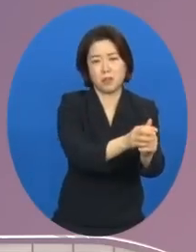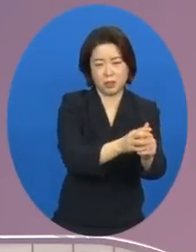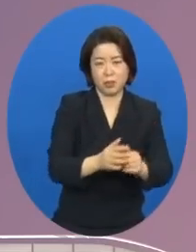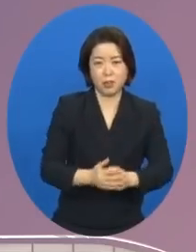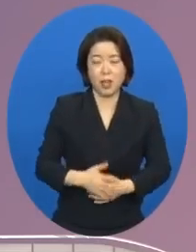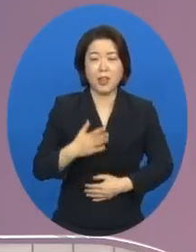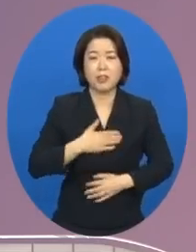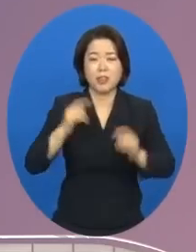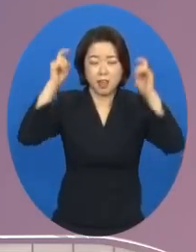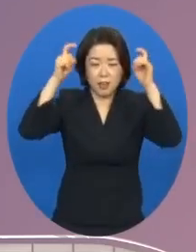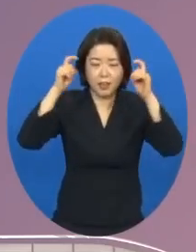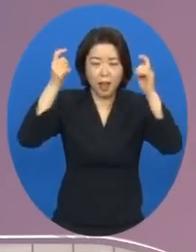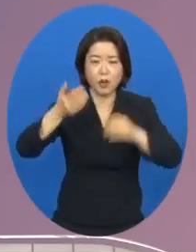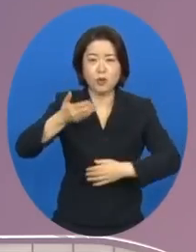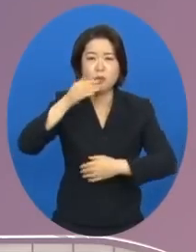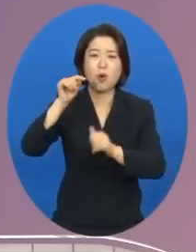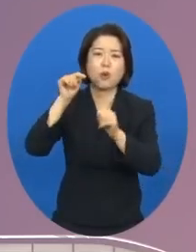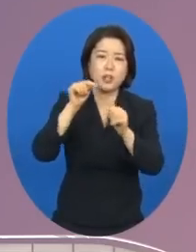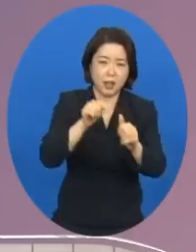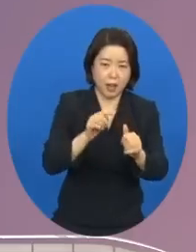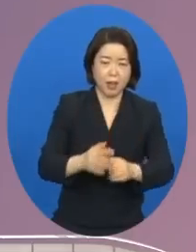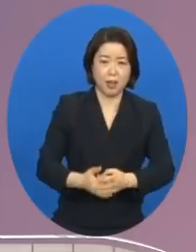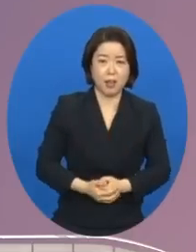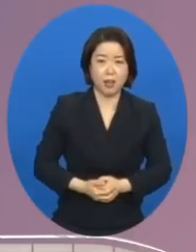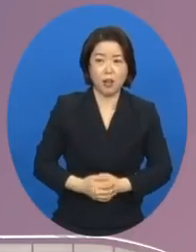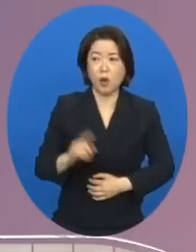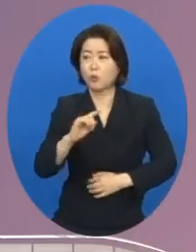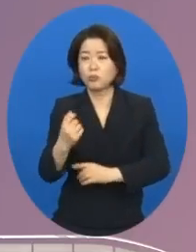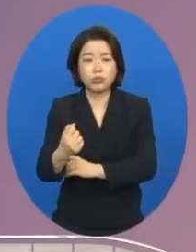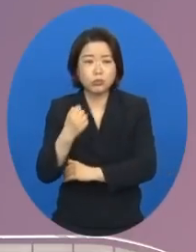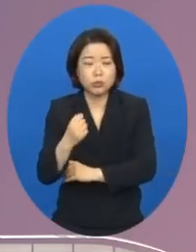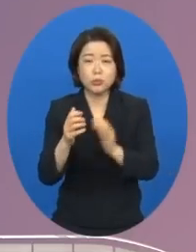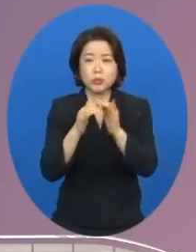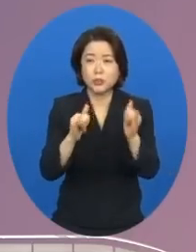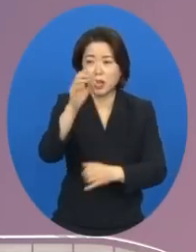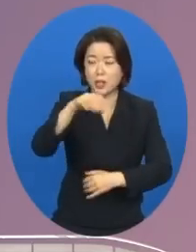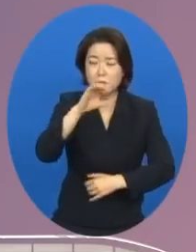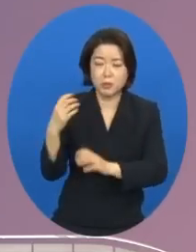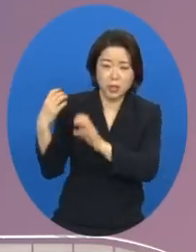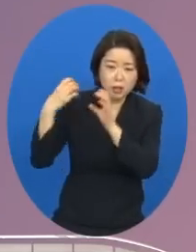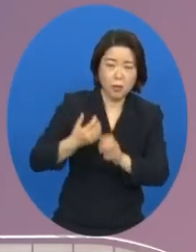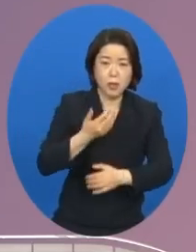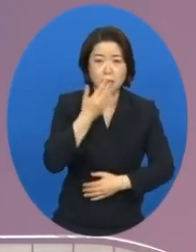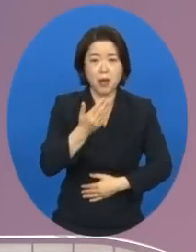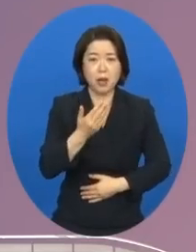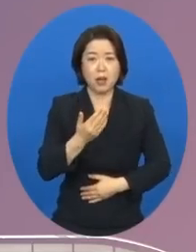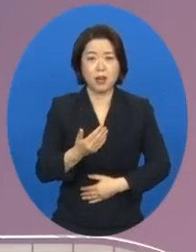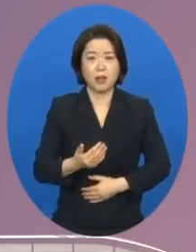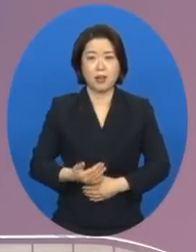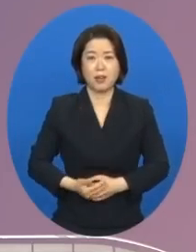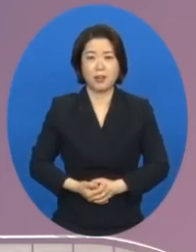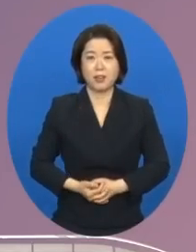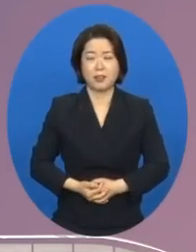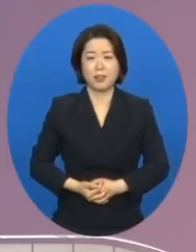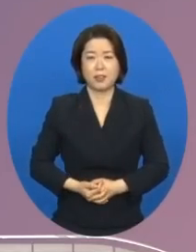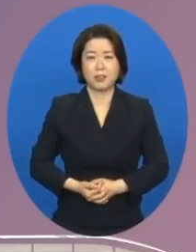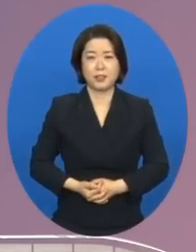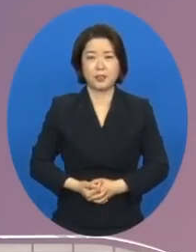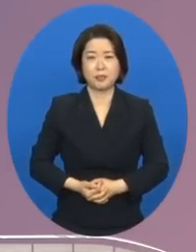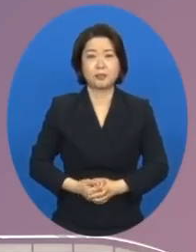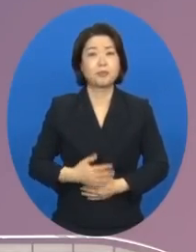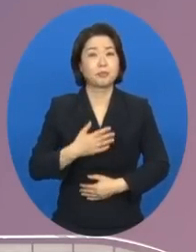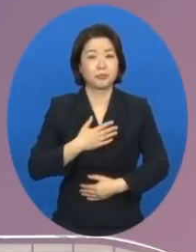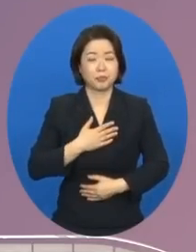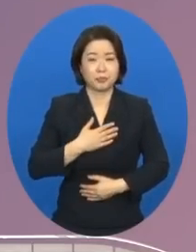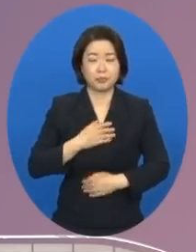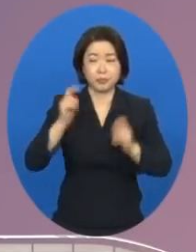내 양을 먹이라. 무슨 힘으로 사람 십자가를 감당할 수 있습니까?